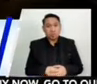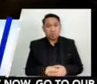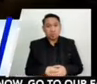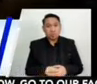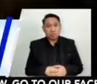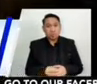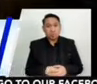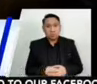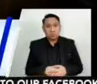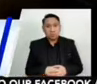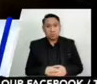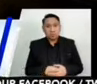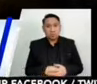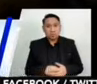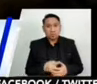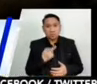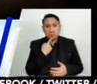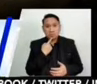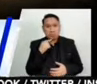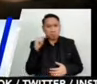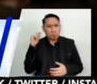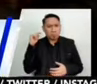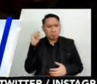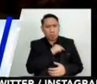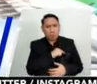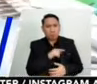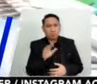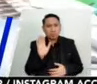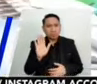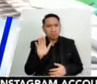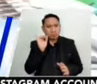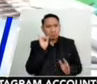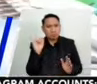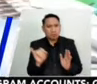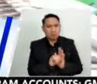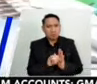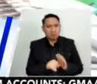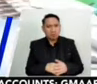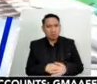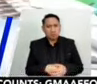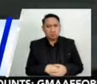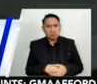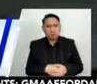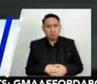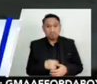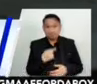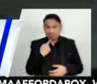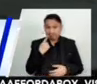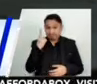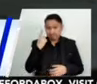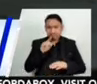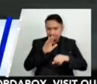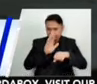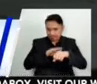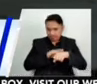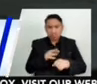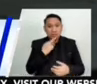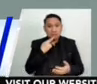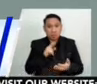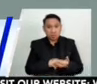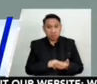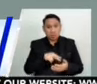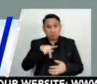sinasabing pagsisinungaling niya sa kanyang pagkatao paalala ni gachalian sa record ng Philippine statistics